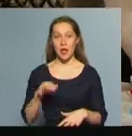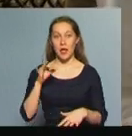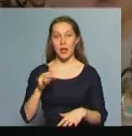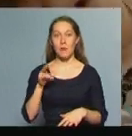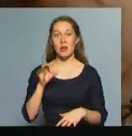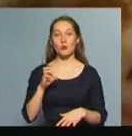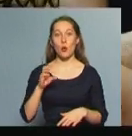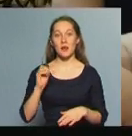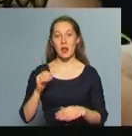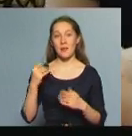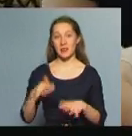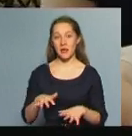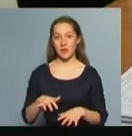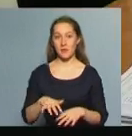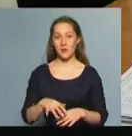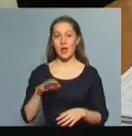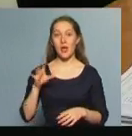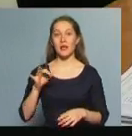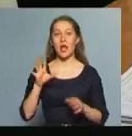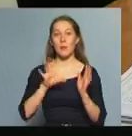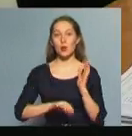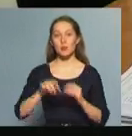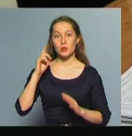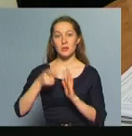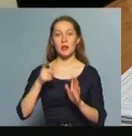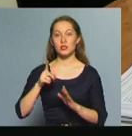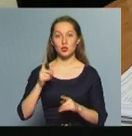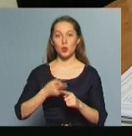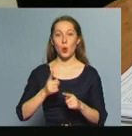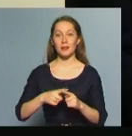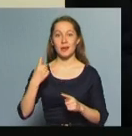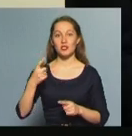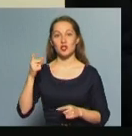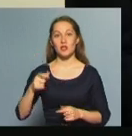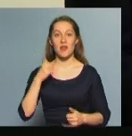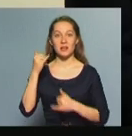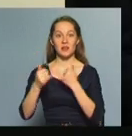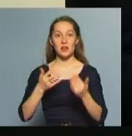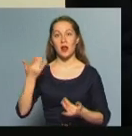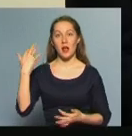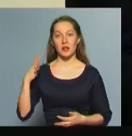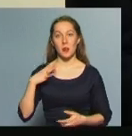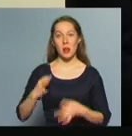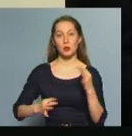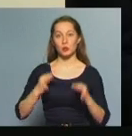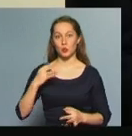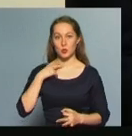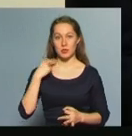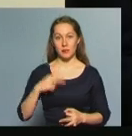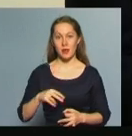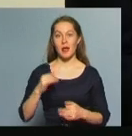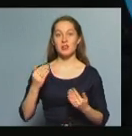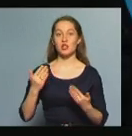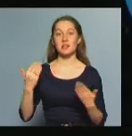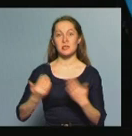ребенка. Как позже установят следователи, женщинам звонил один и тот же человек, ранее судимый за мошенничество. Теперь он снова под